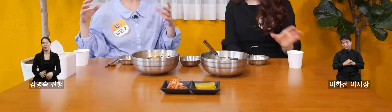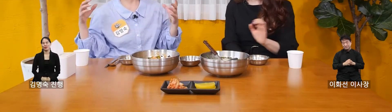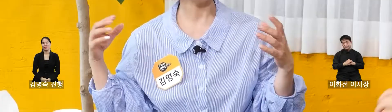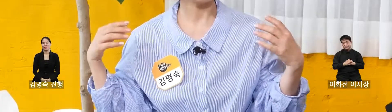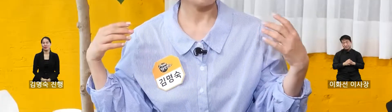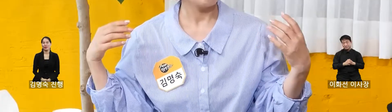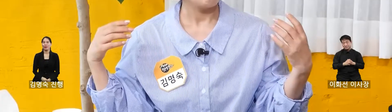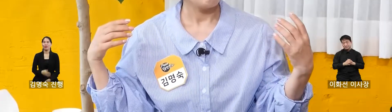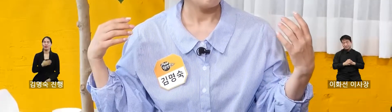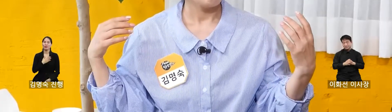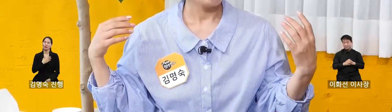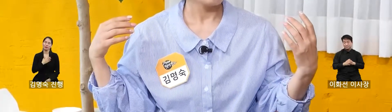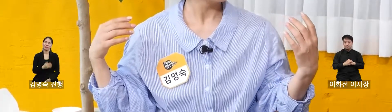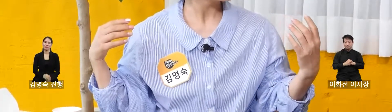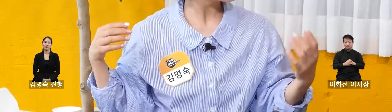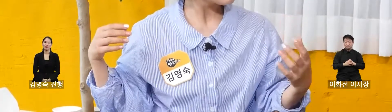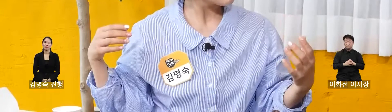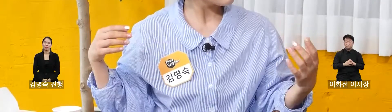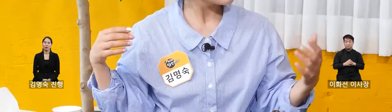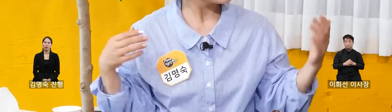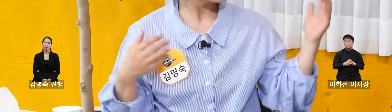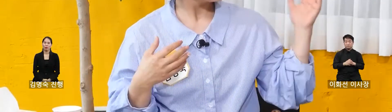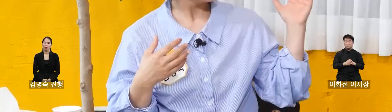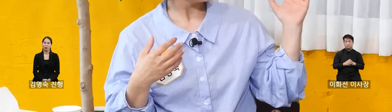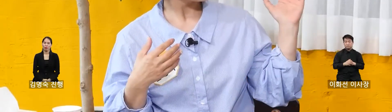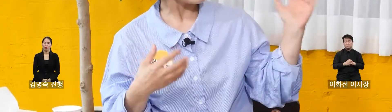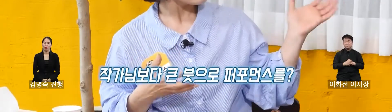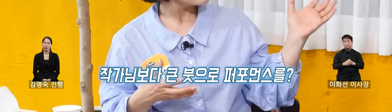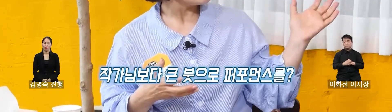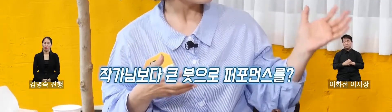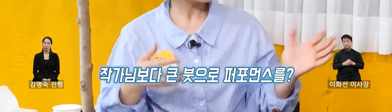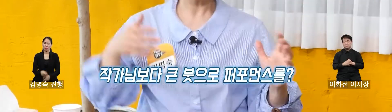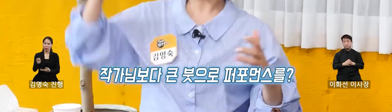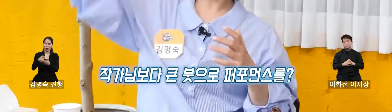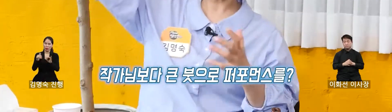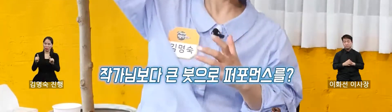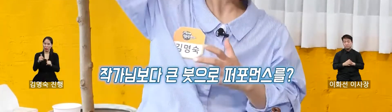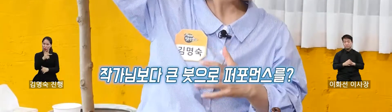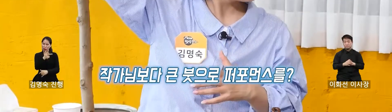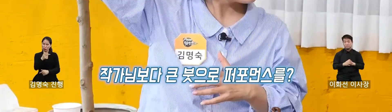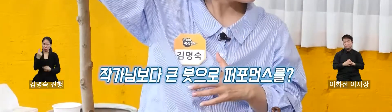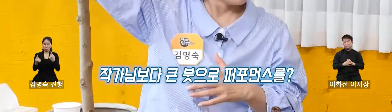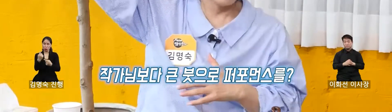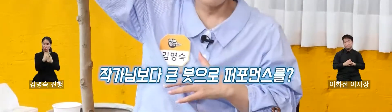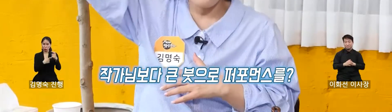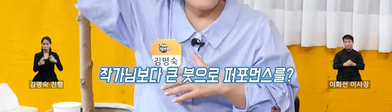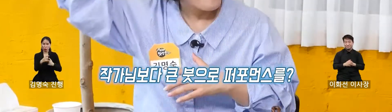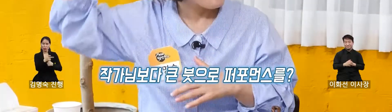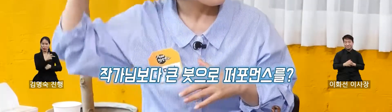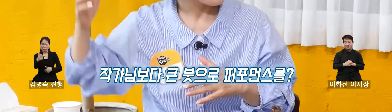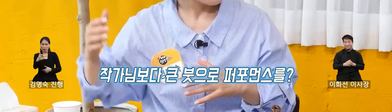근데 저는 어떻게 이 작가님보다 그 큰 분